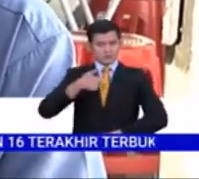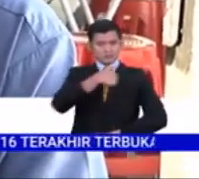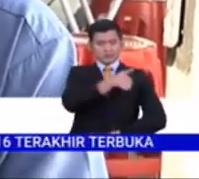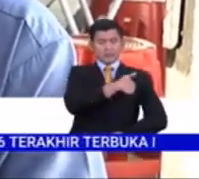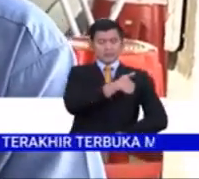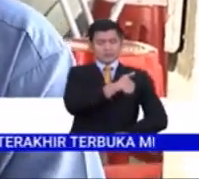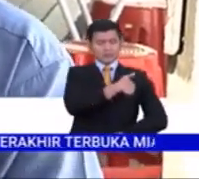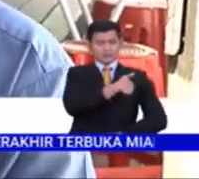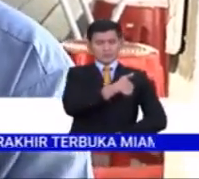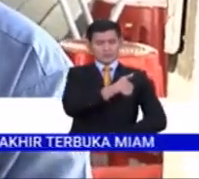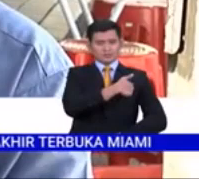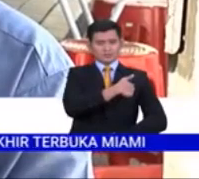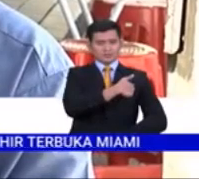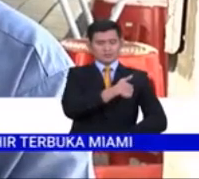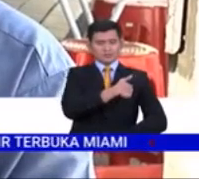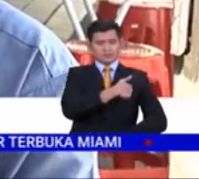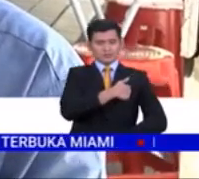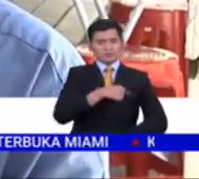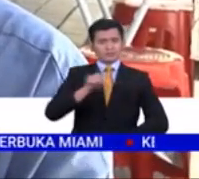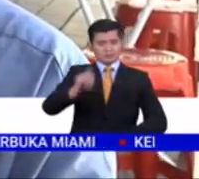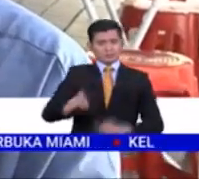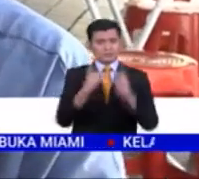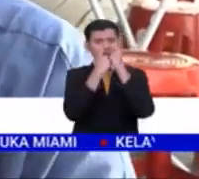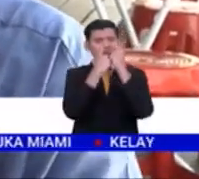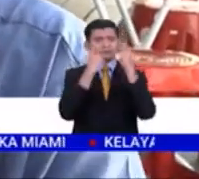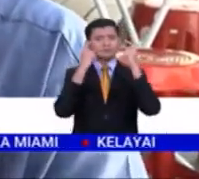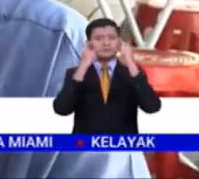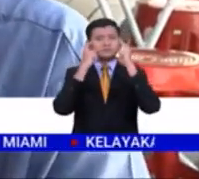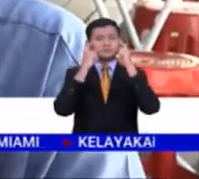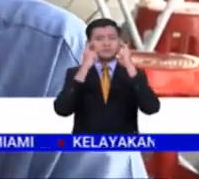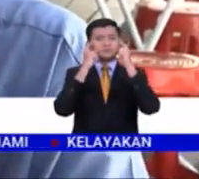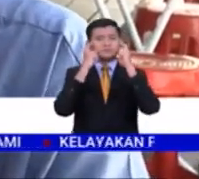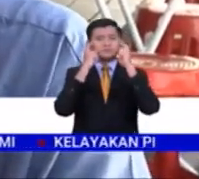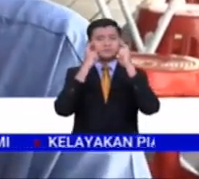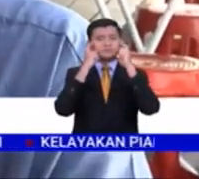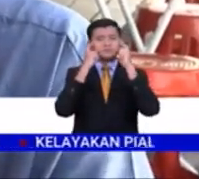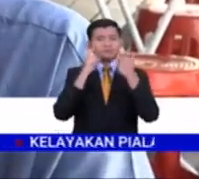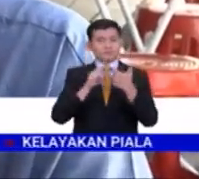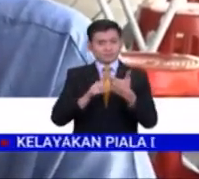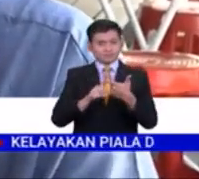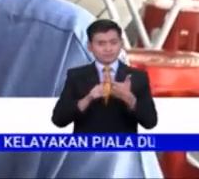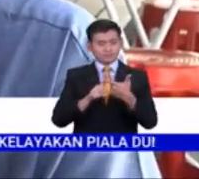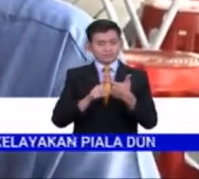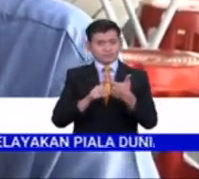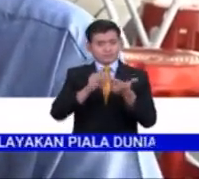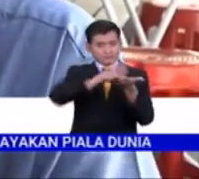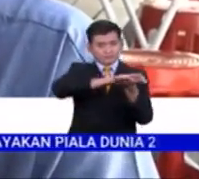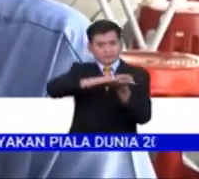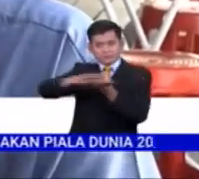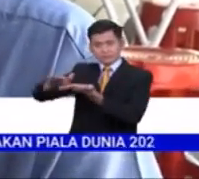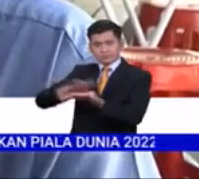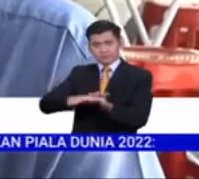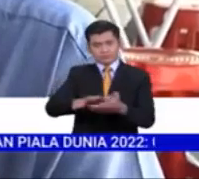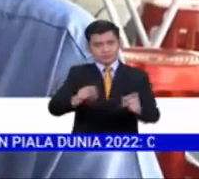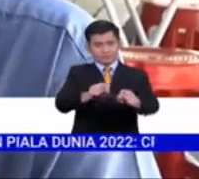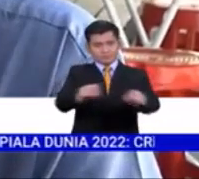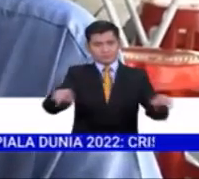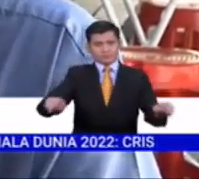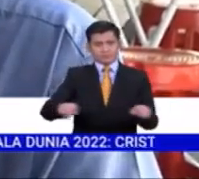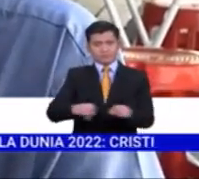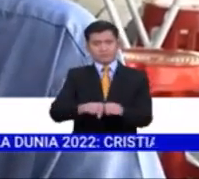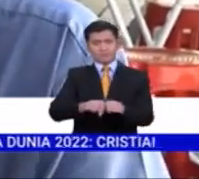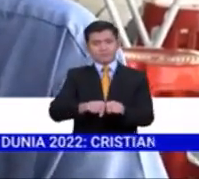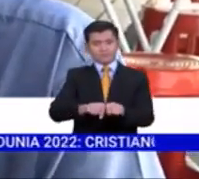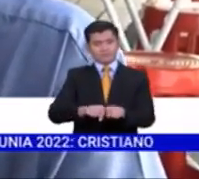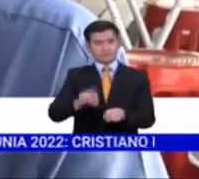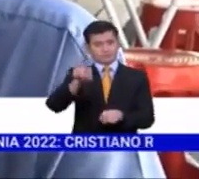saya rasa macam pakai mask kan, memastikan tahap kebersihan dan sebagainya kan,